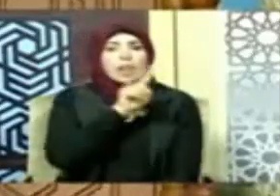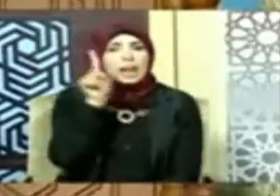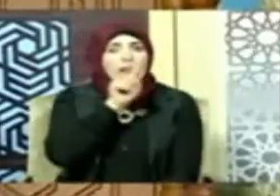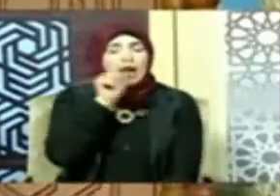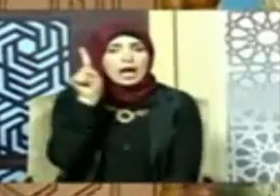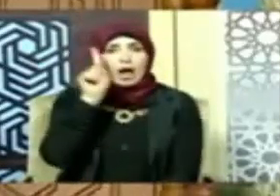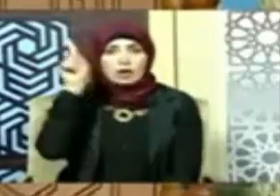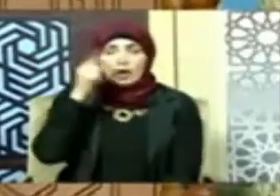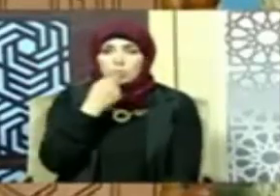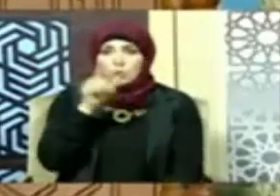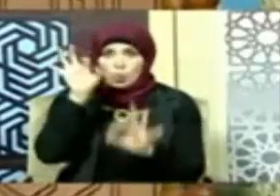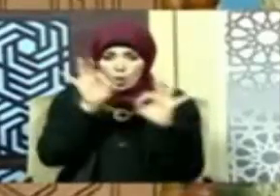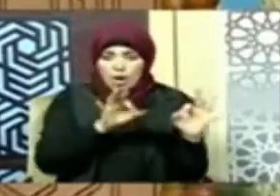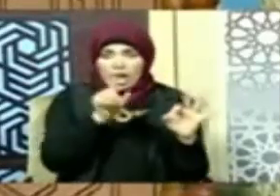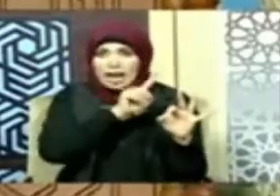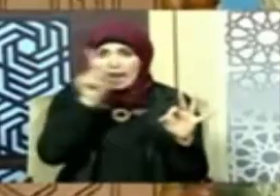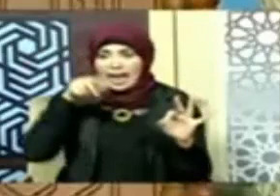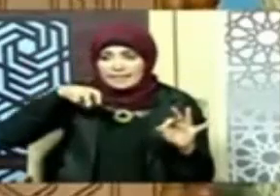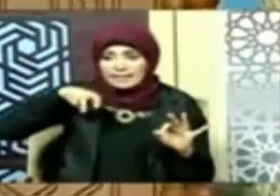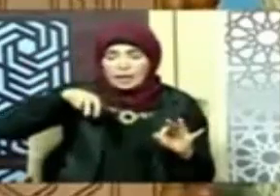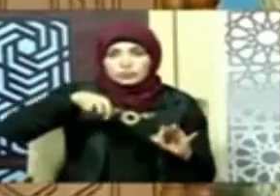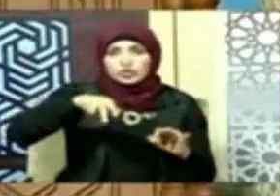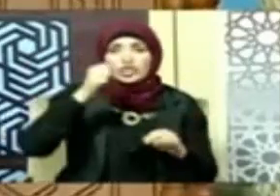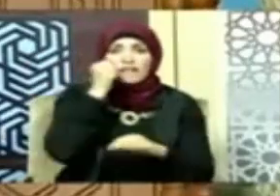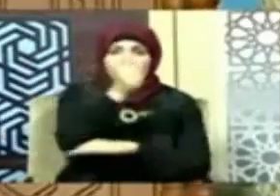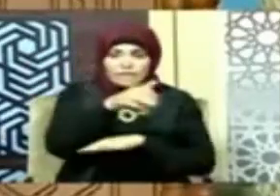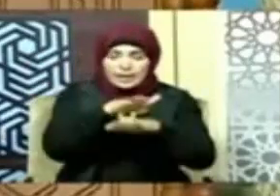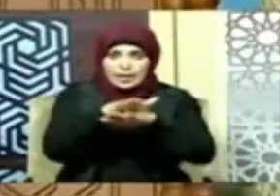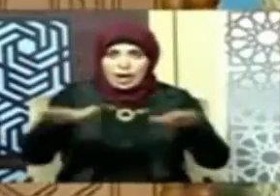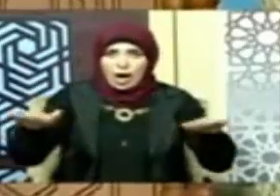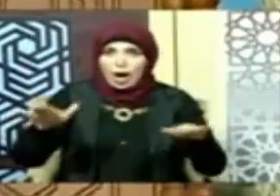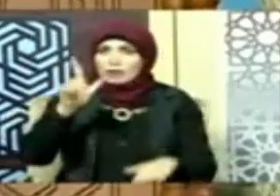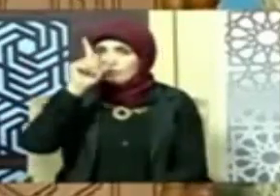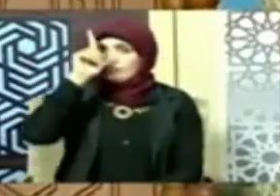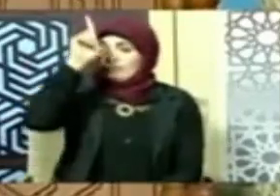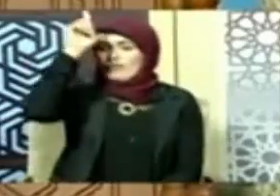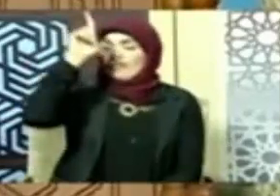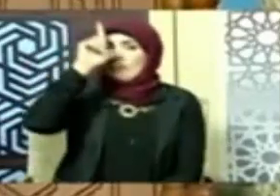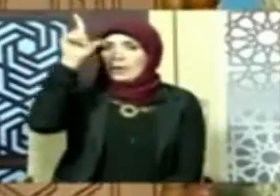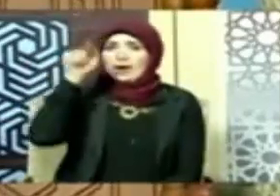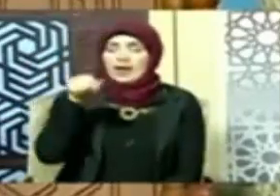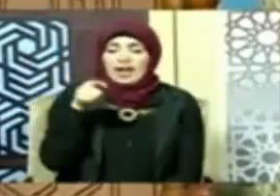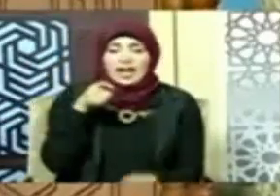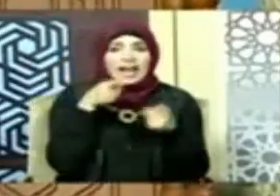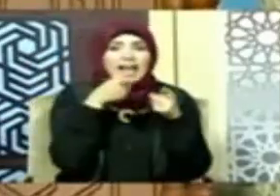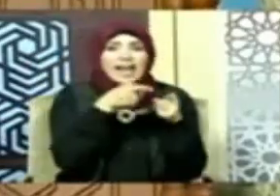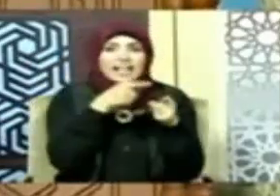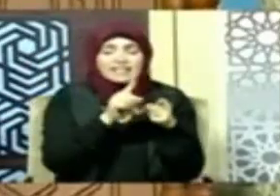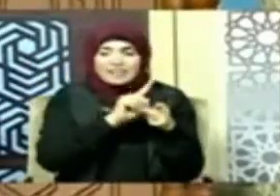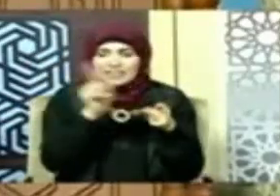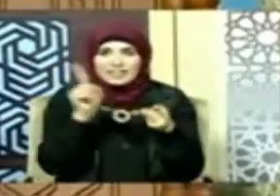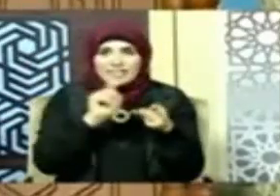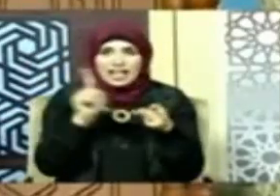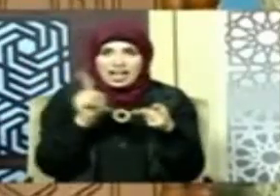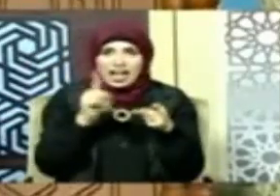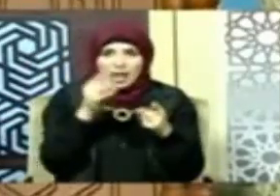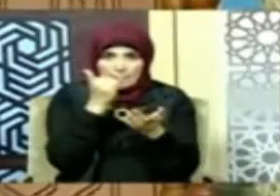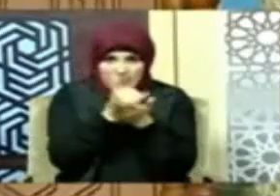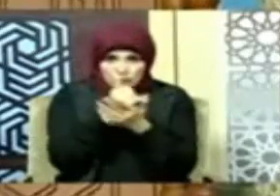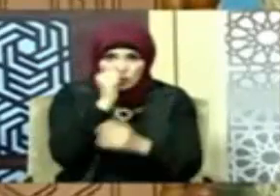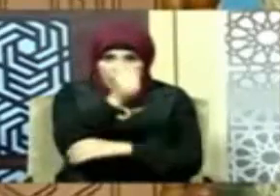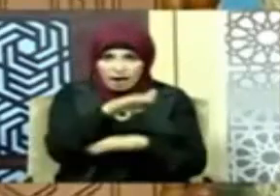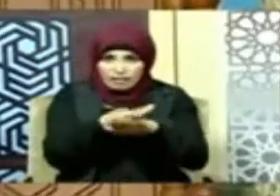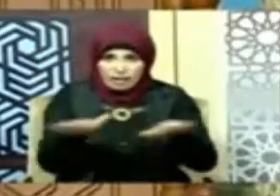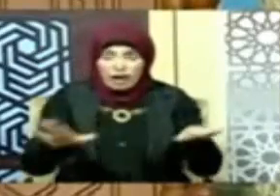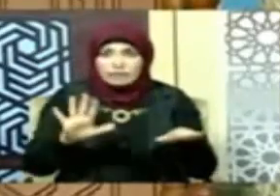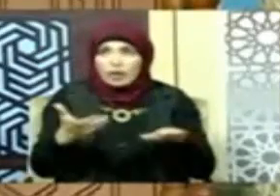في الأرض مرحا، إنك لن تخرق الأرض، لن تشقها، ولن